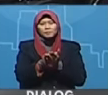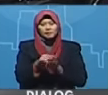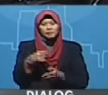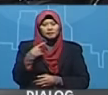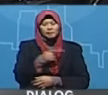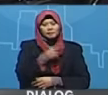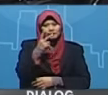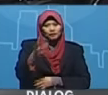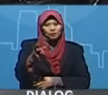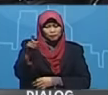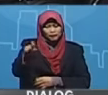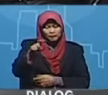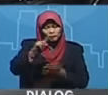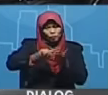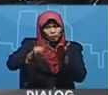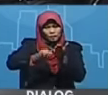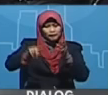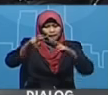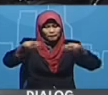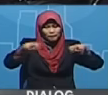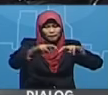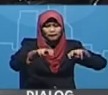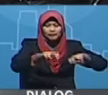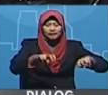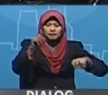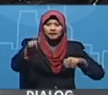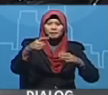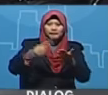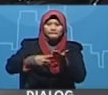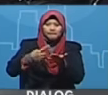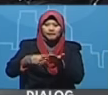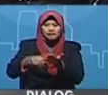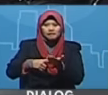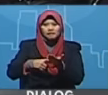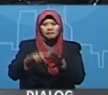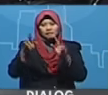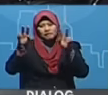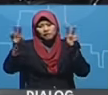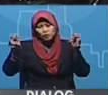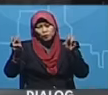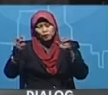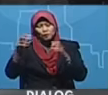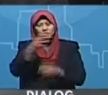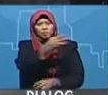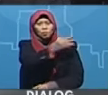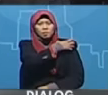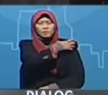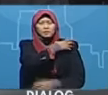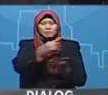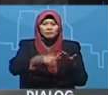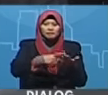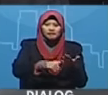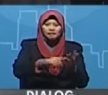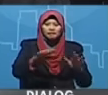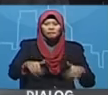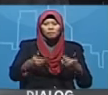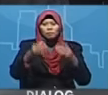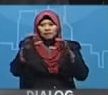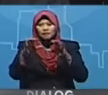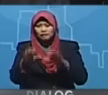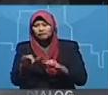ini secara teliti, kita pun di peringkat kita berbincang, MKSU berbincang, pegawai penguat kuasa kita berbincang untuk melihat modus